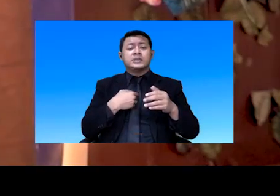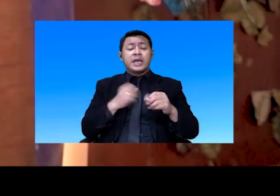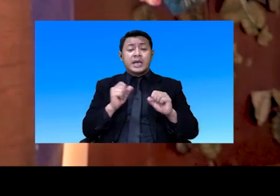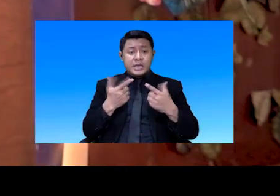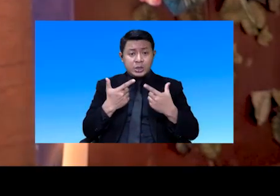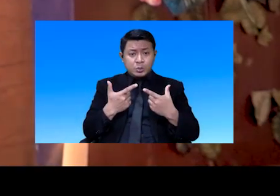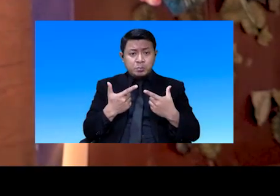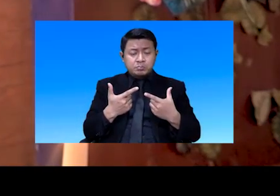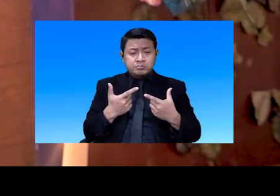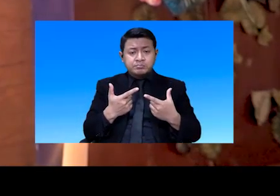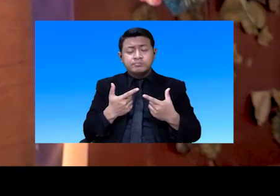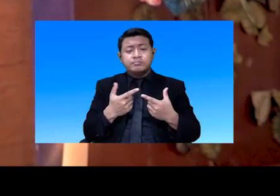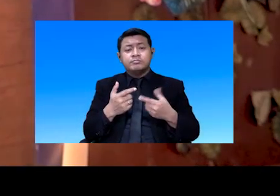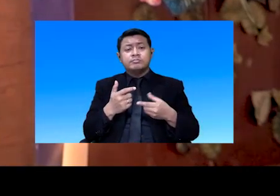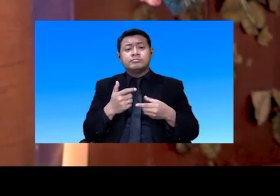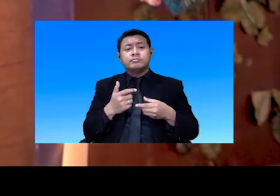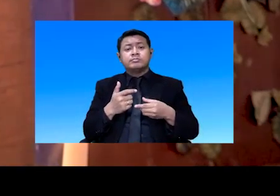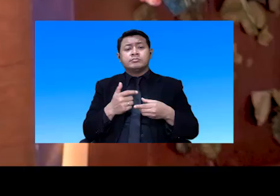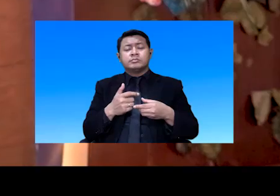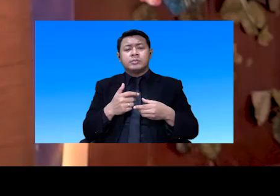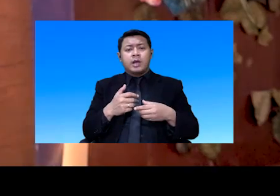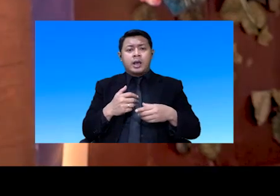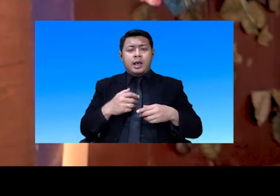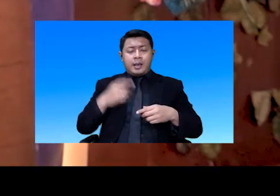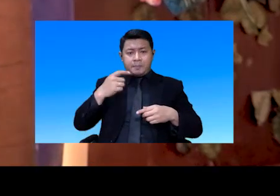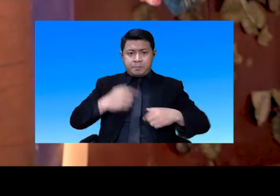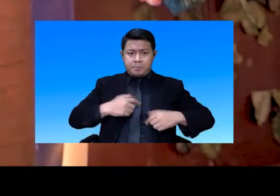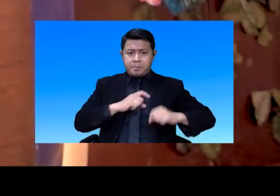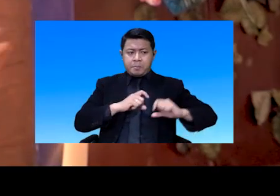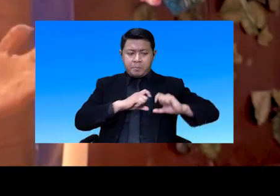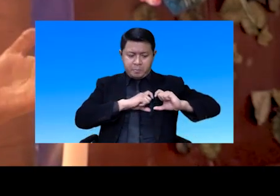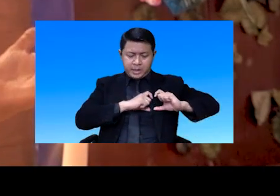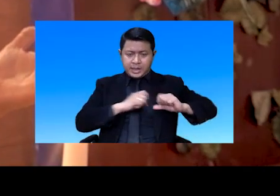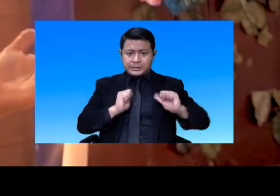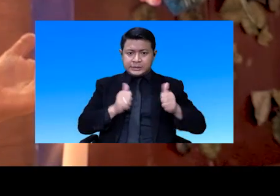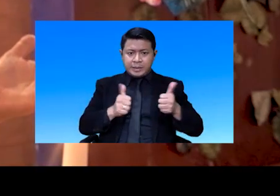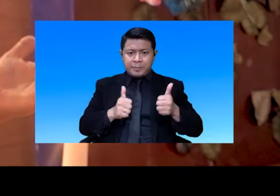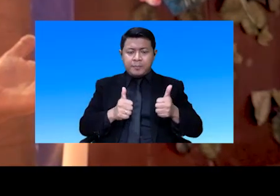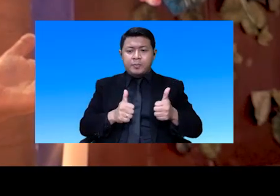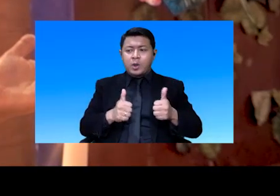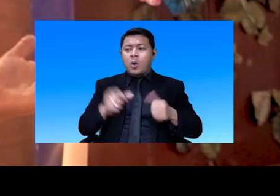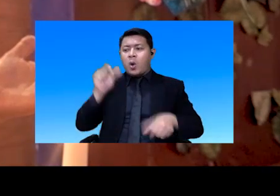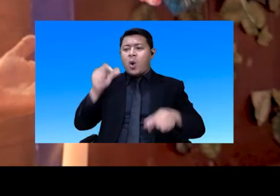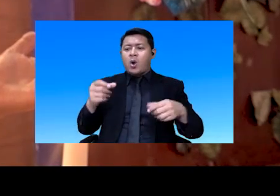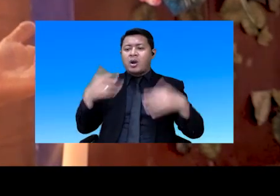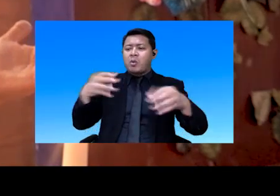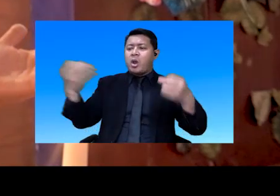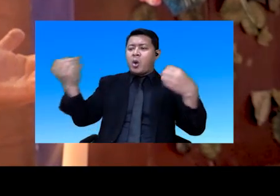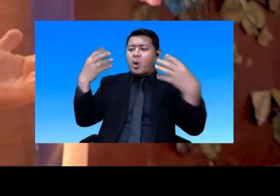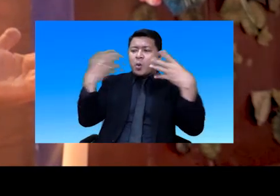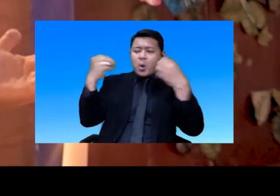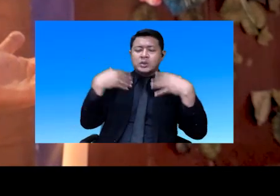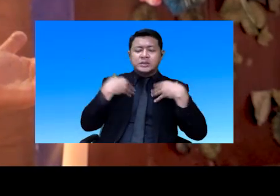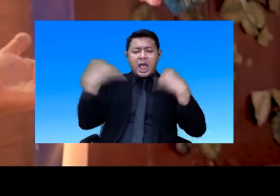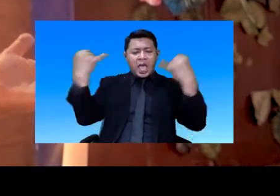juga dalam kesiapan mental untuk siap dirasain oleh siapa saja. Orang